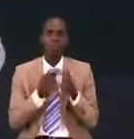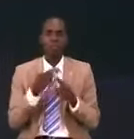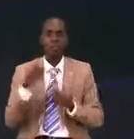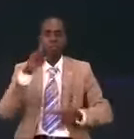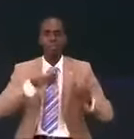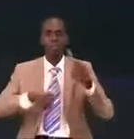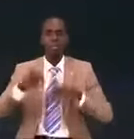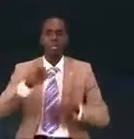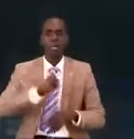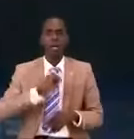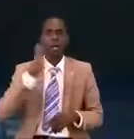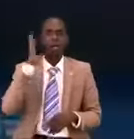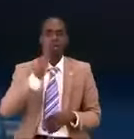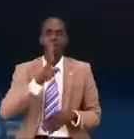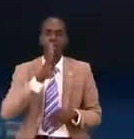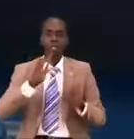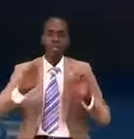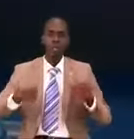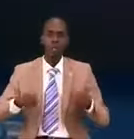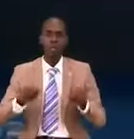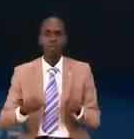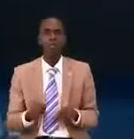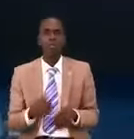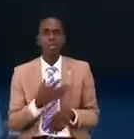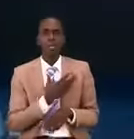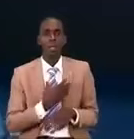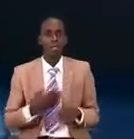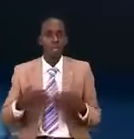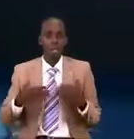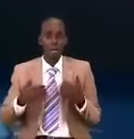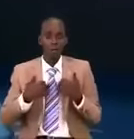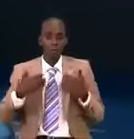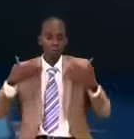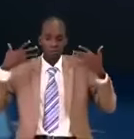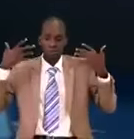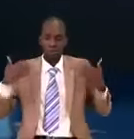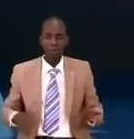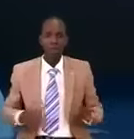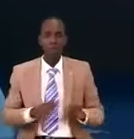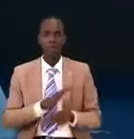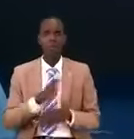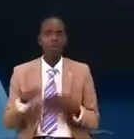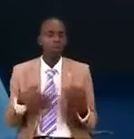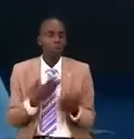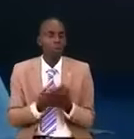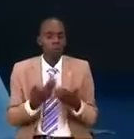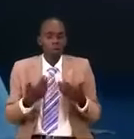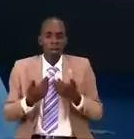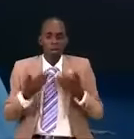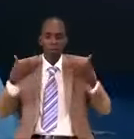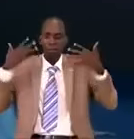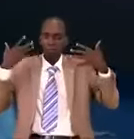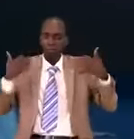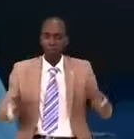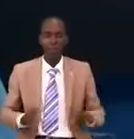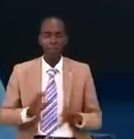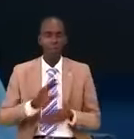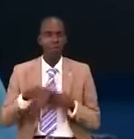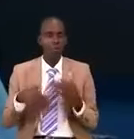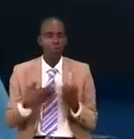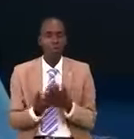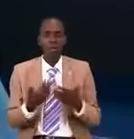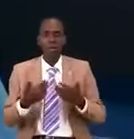et tenir ferme et tenir ferme obtenir ferme après avoir tout surmonté vous devez tout faire